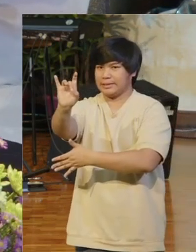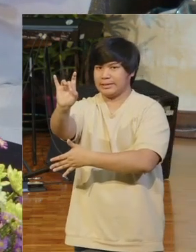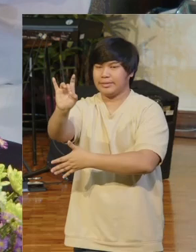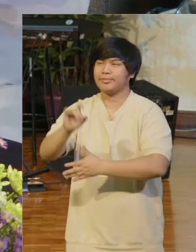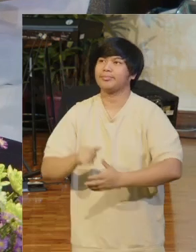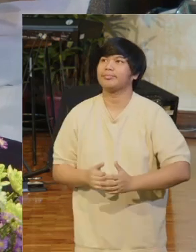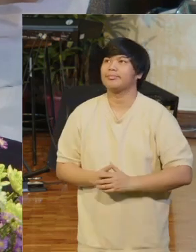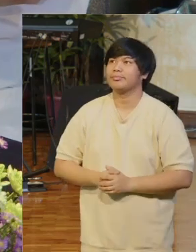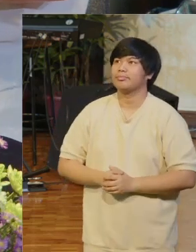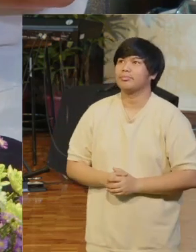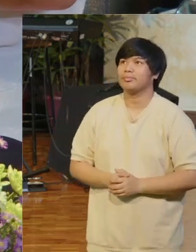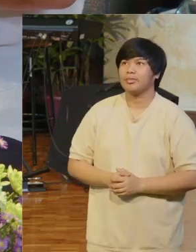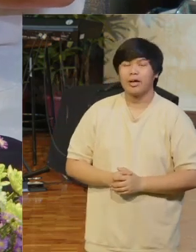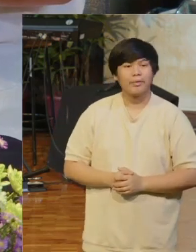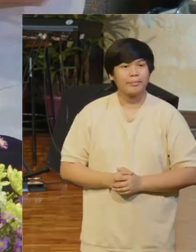Ha? Remember this and stand firm.